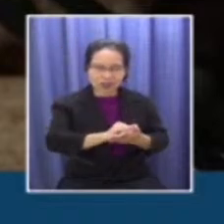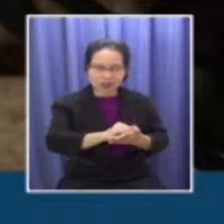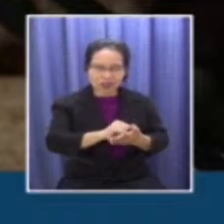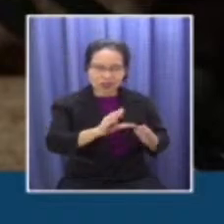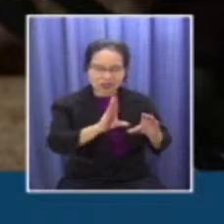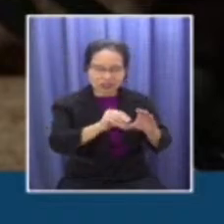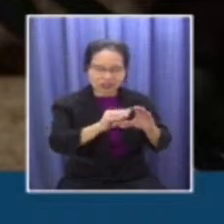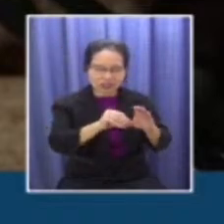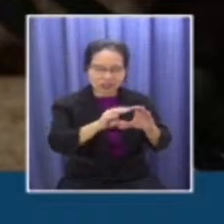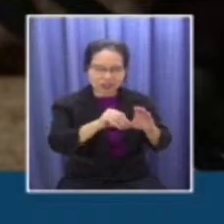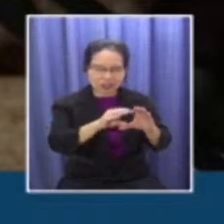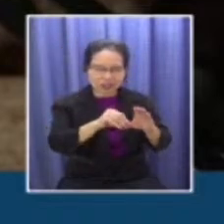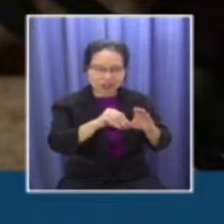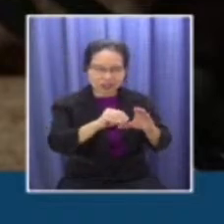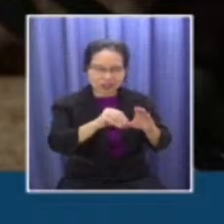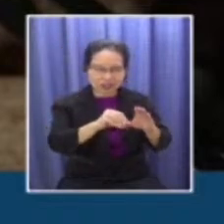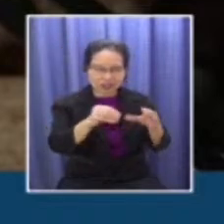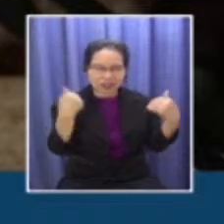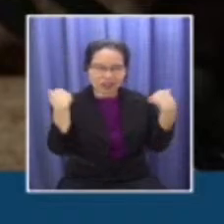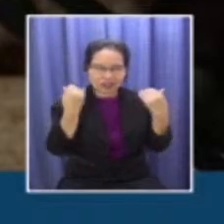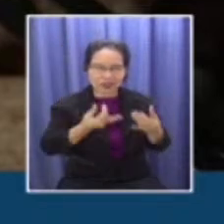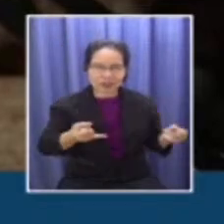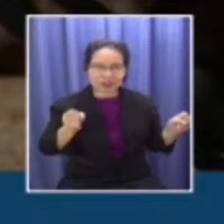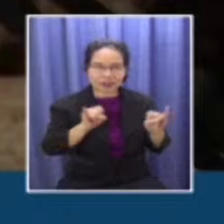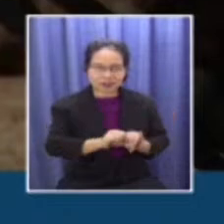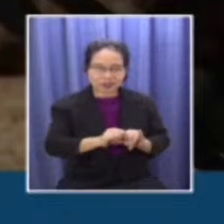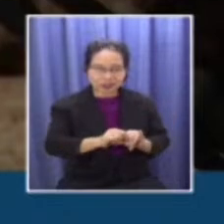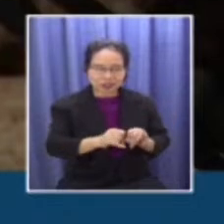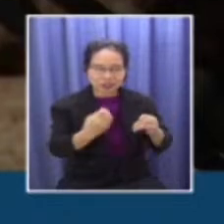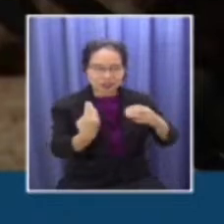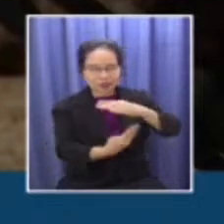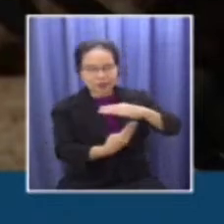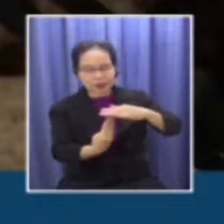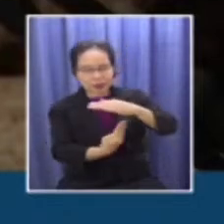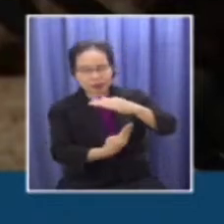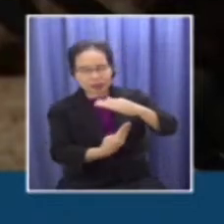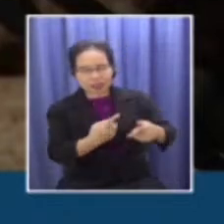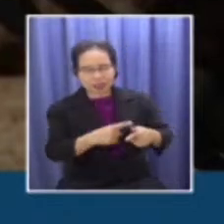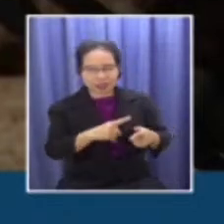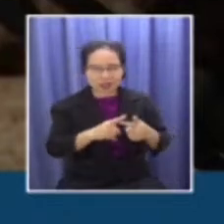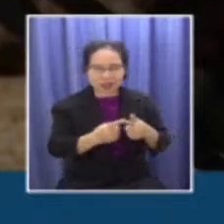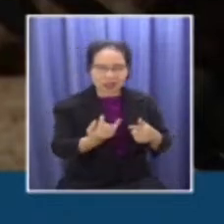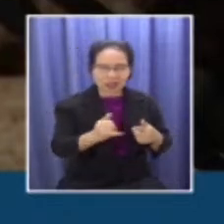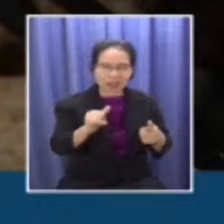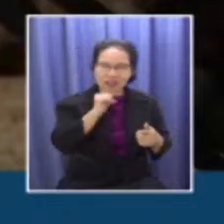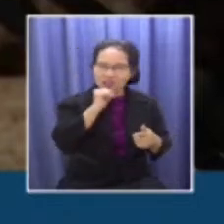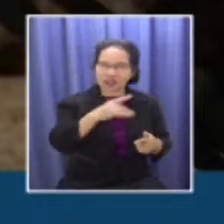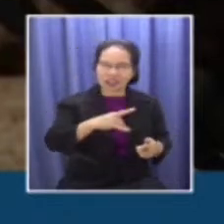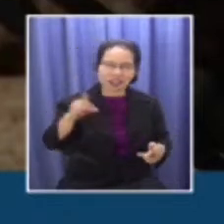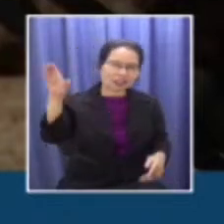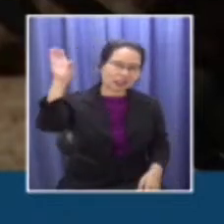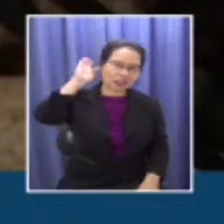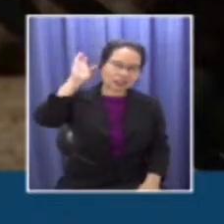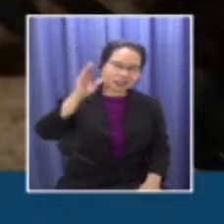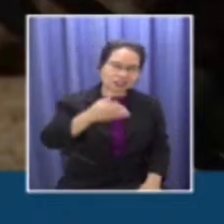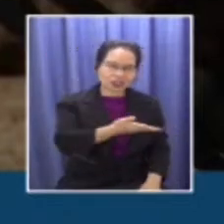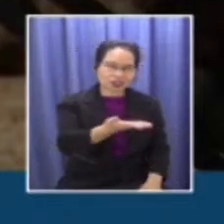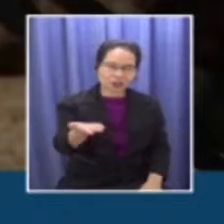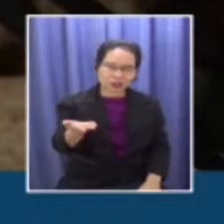Wa mo nyina gidi sɛ nipa mfiri ne nka atie mu. Te sɛ big bang nkyerɛkyerɛ.